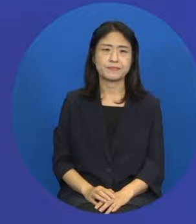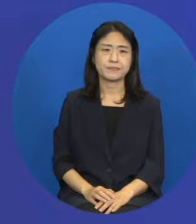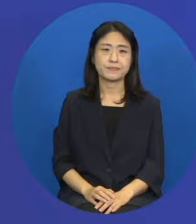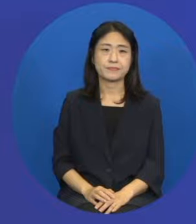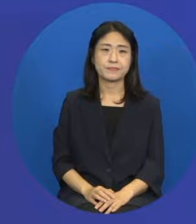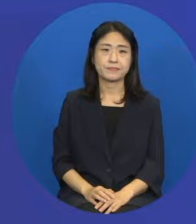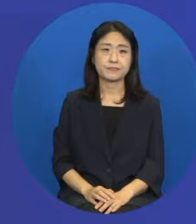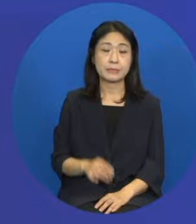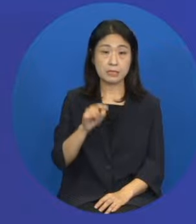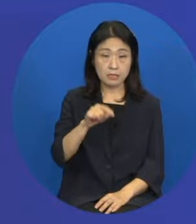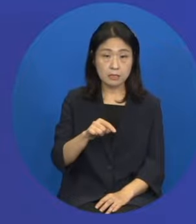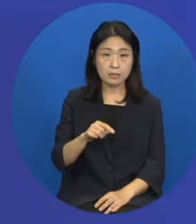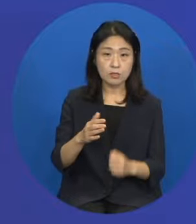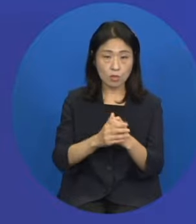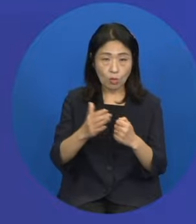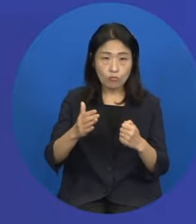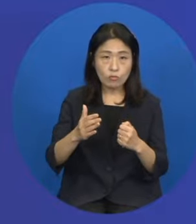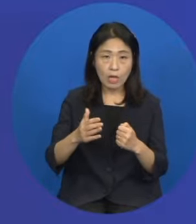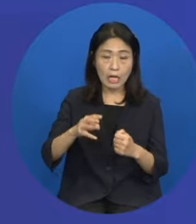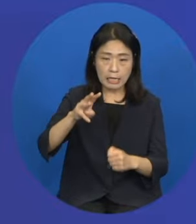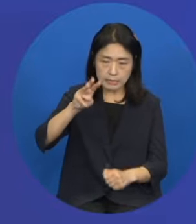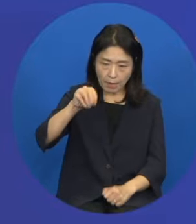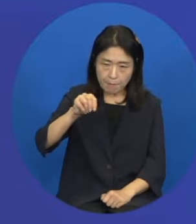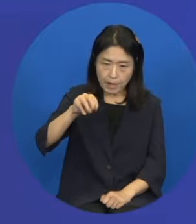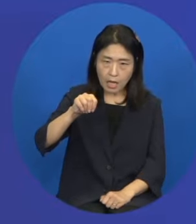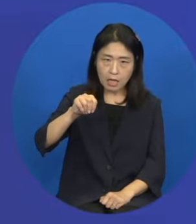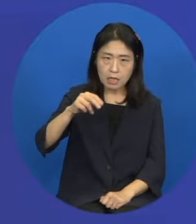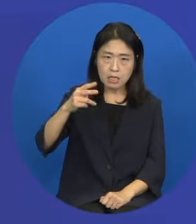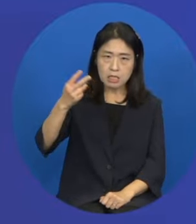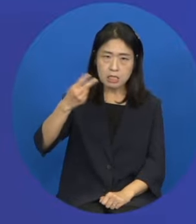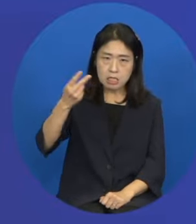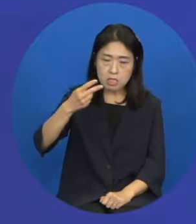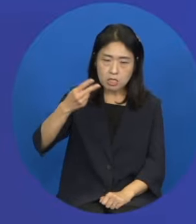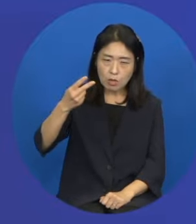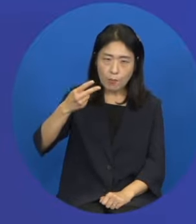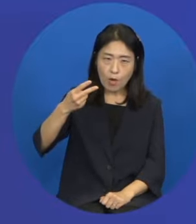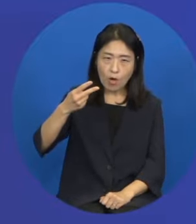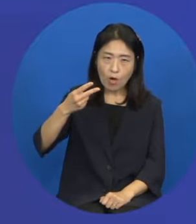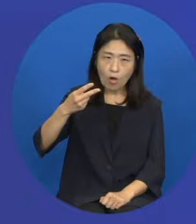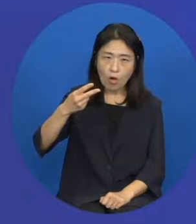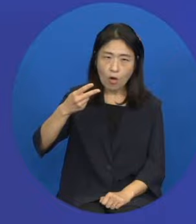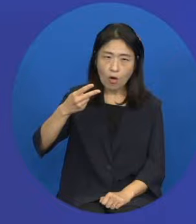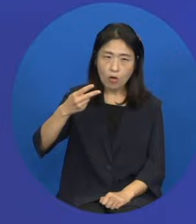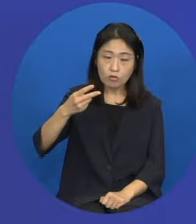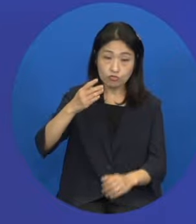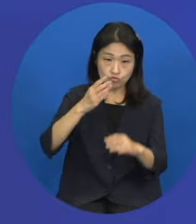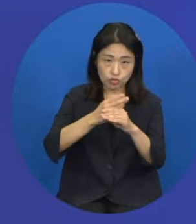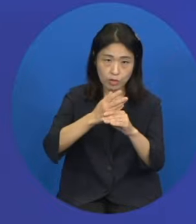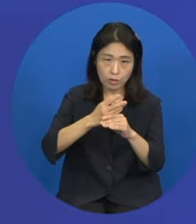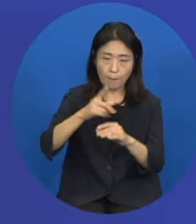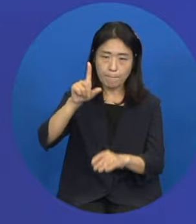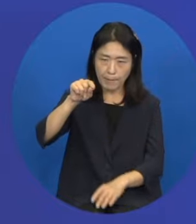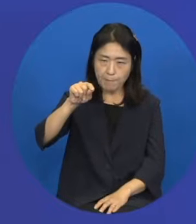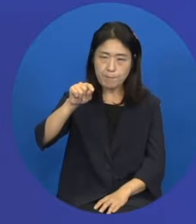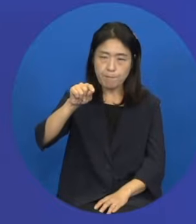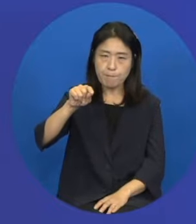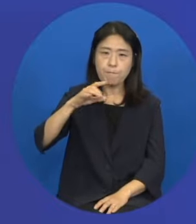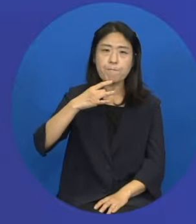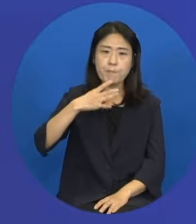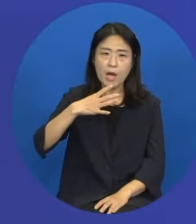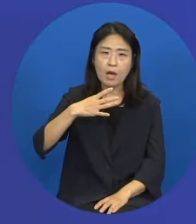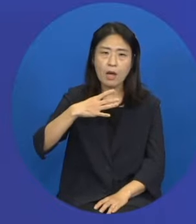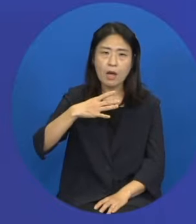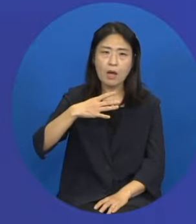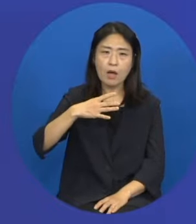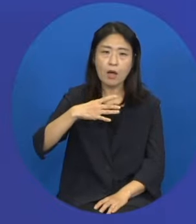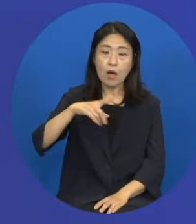그래서 규모를 3만 2천 명에서 2만 2천 명을 보내고 만 명을 남겼어요. 근데 이 만 명도 꽤 많은